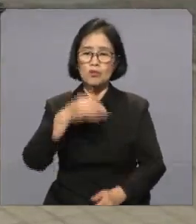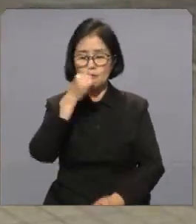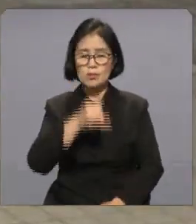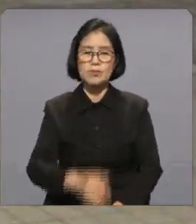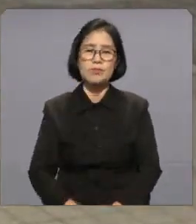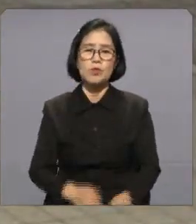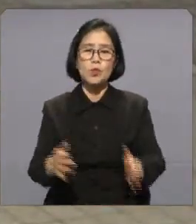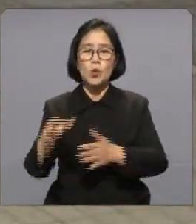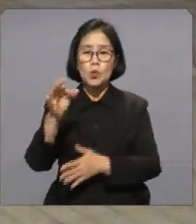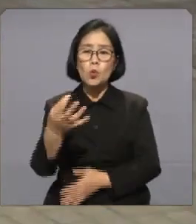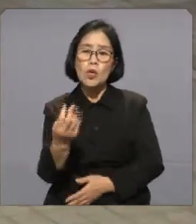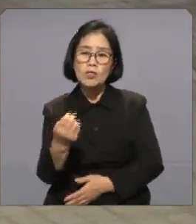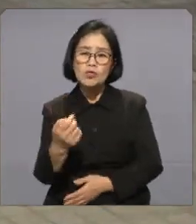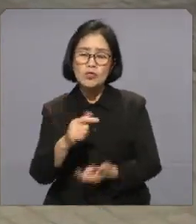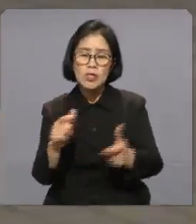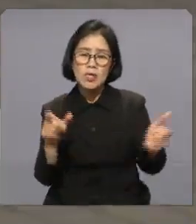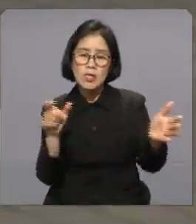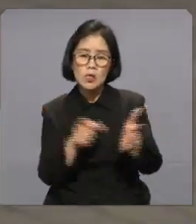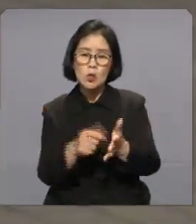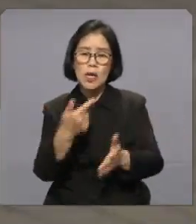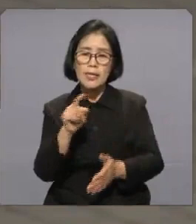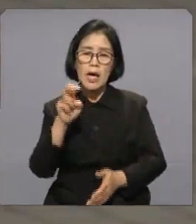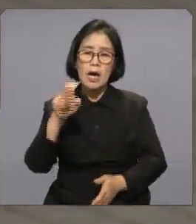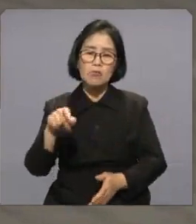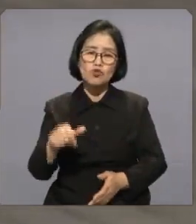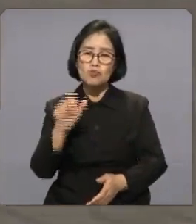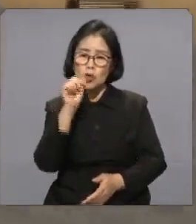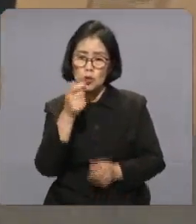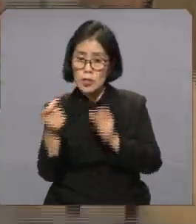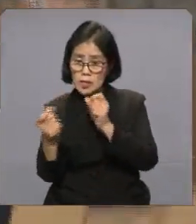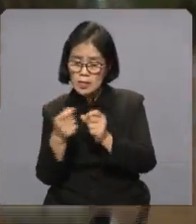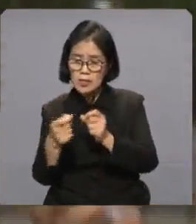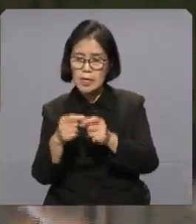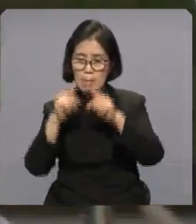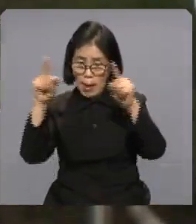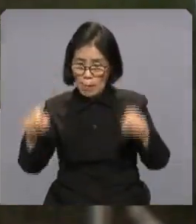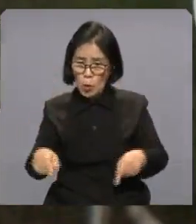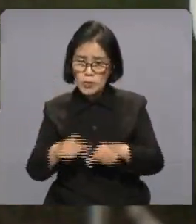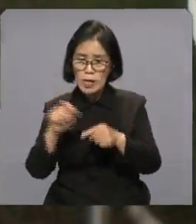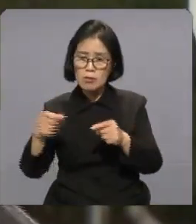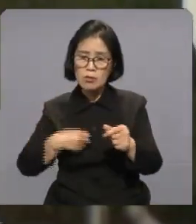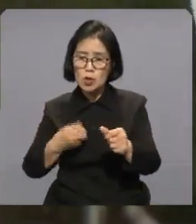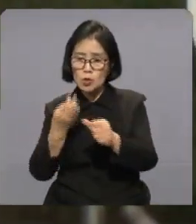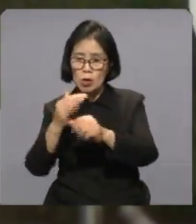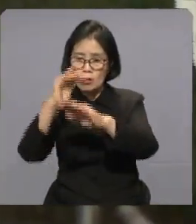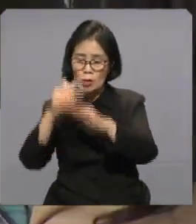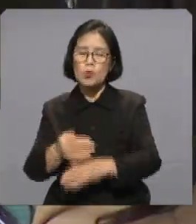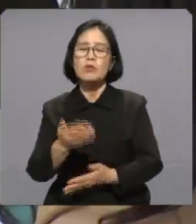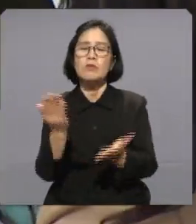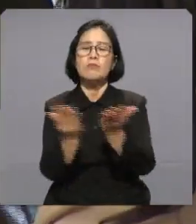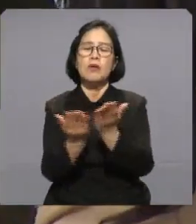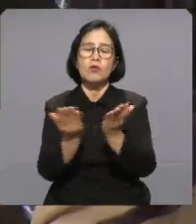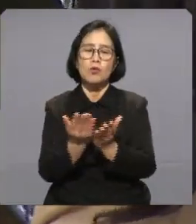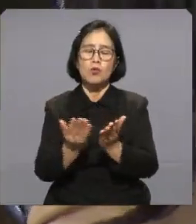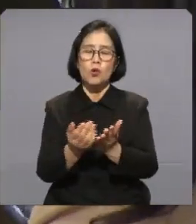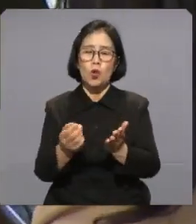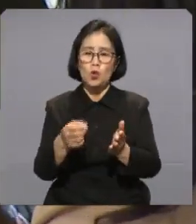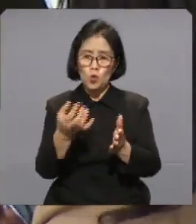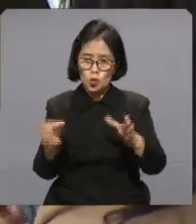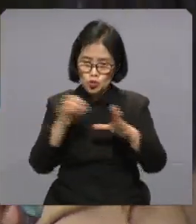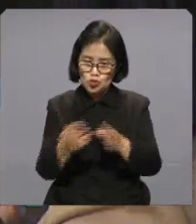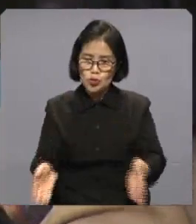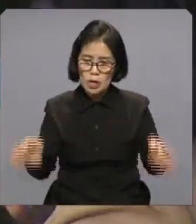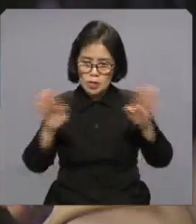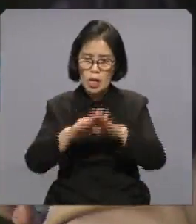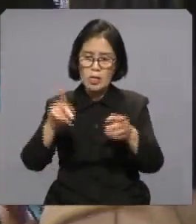또 돈의 액수 등을 기록한 남욱 변호사 측근의 메모장도 자신이 전달해 내용이 맞고 돈이 든 상자 그대로 김